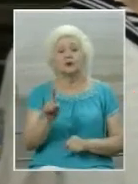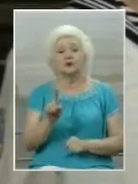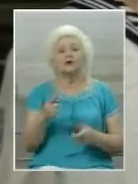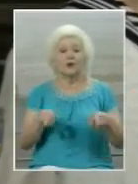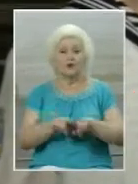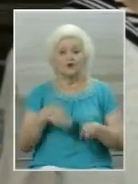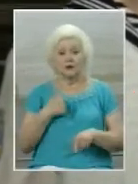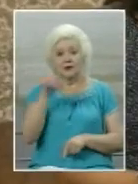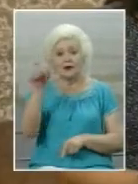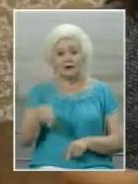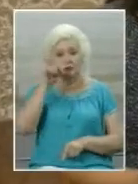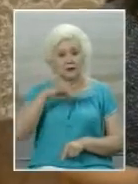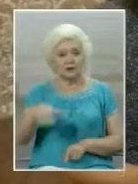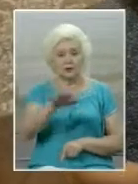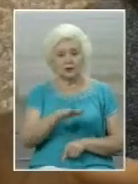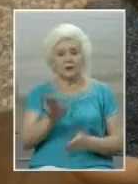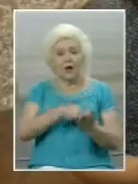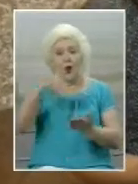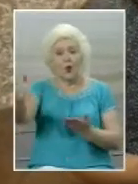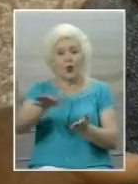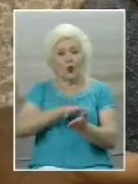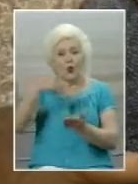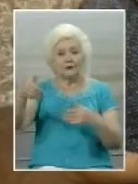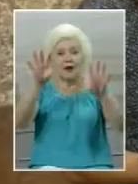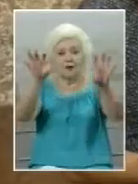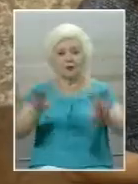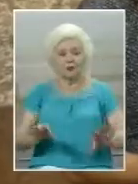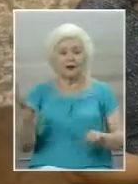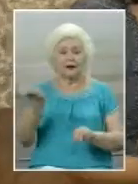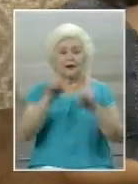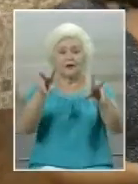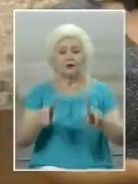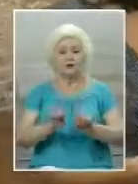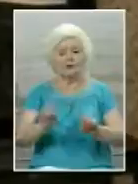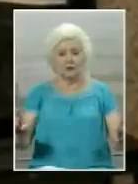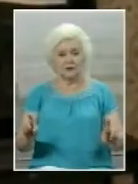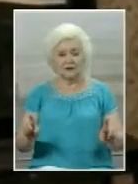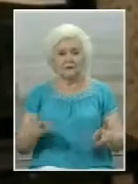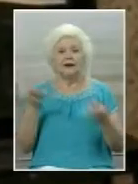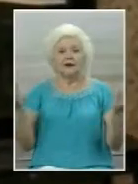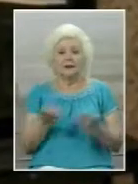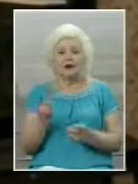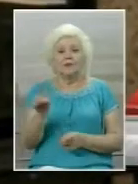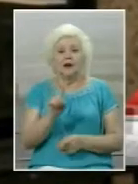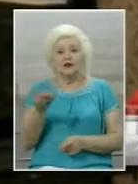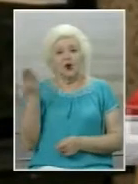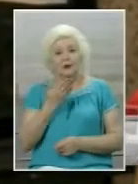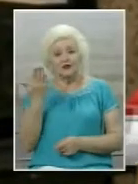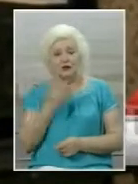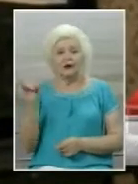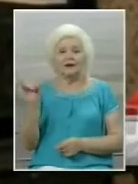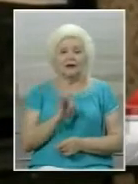Все-таки я гражданин України. Гортали сторінки Конституції і фахівці музею. Треба ще почитати